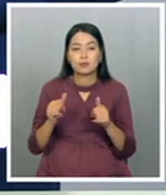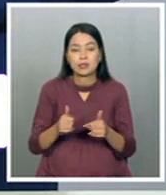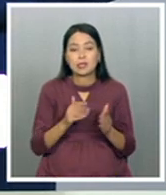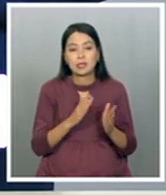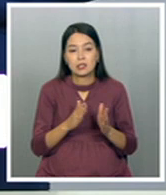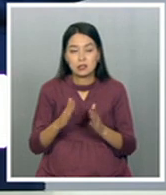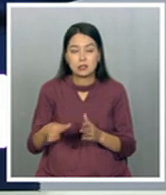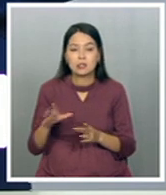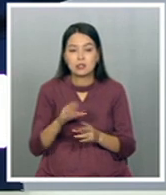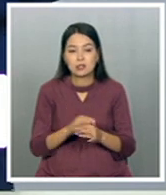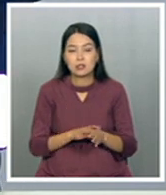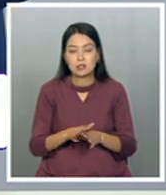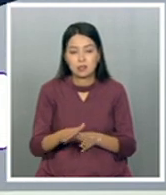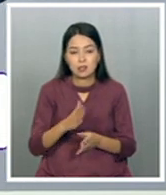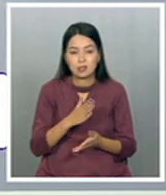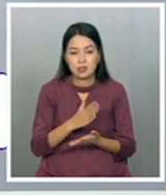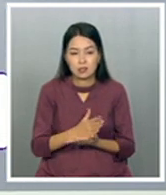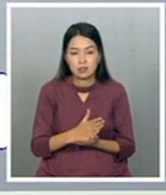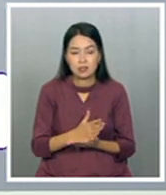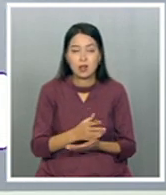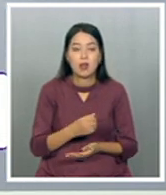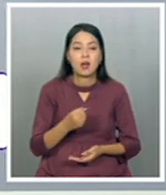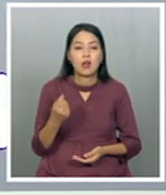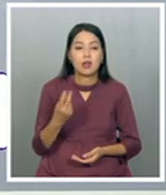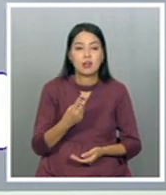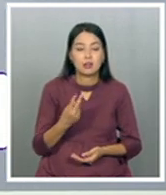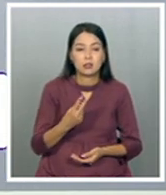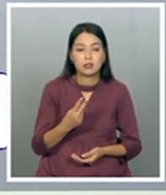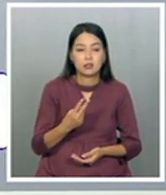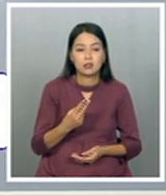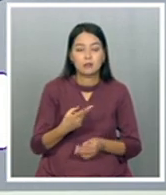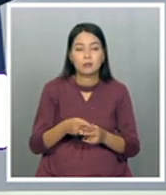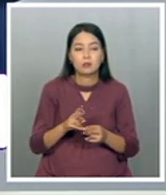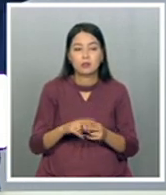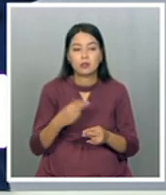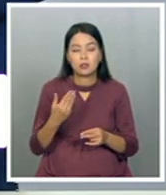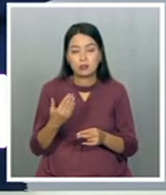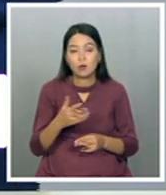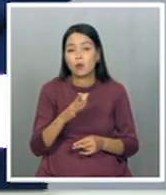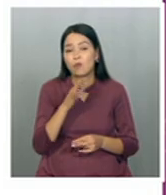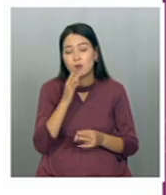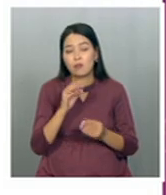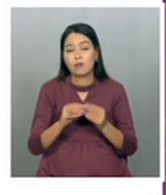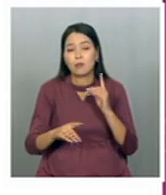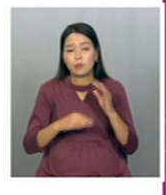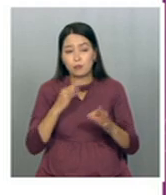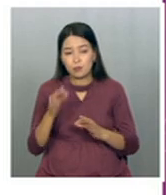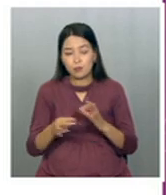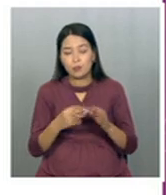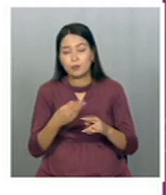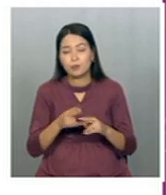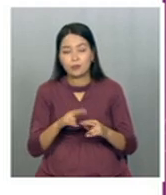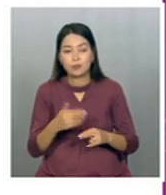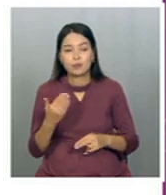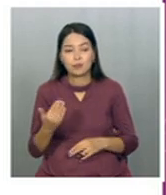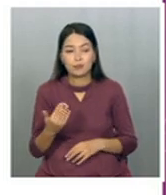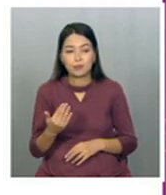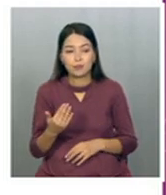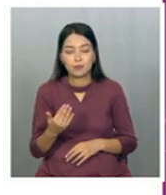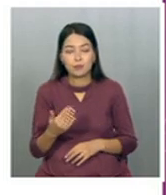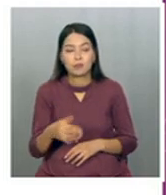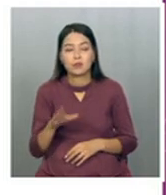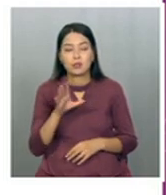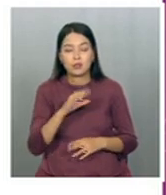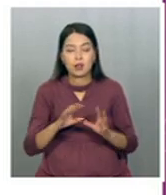қосып отырамыз. Ал енді екінші формулада бұл да белдеулік уақытты табу формуласы. Бұл жерде яғни бұл